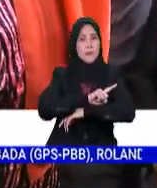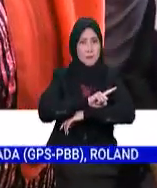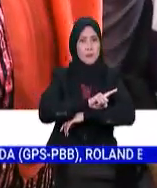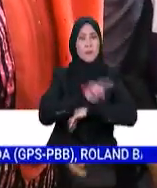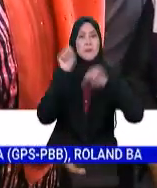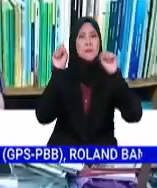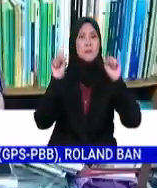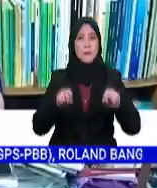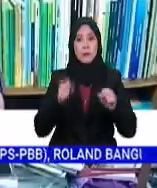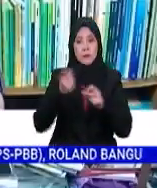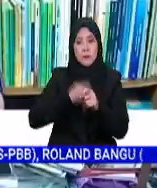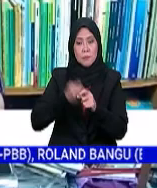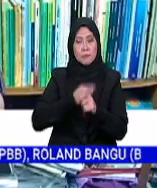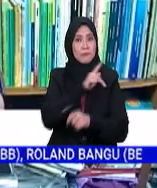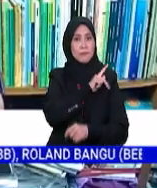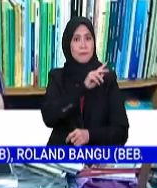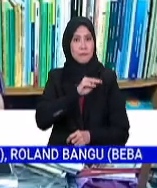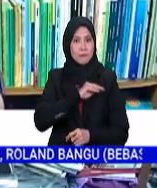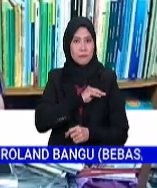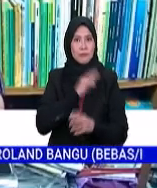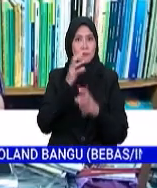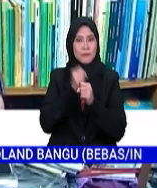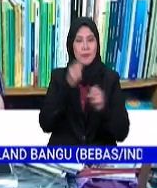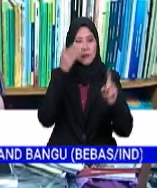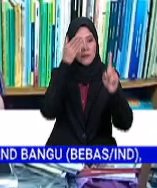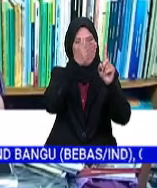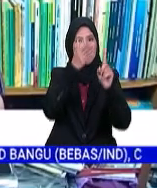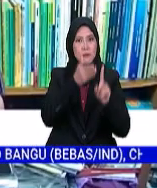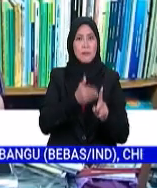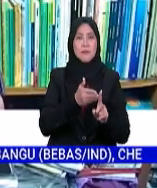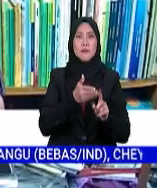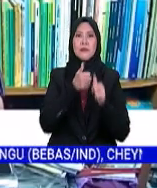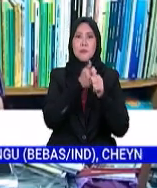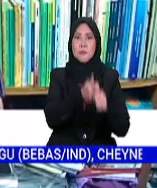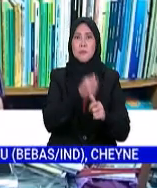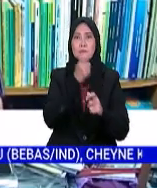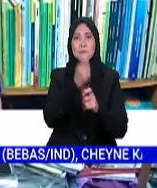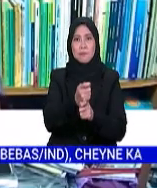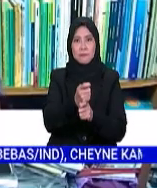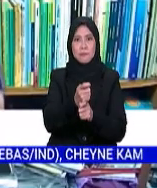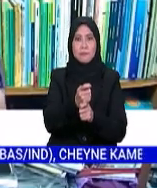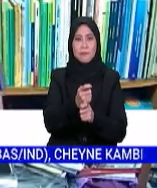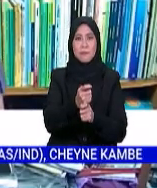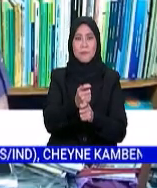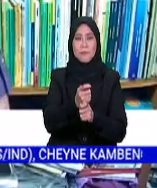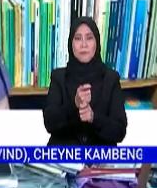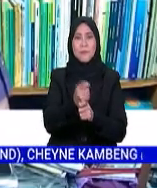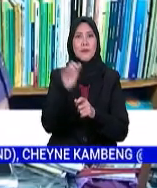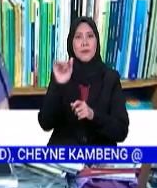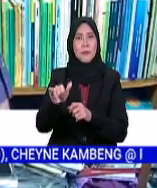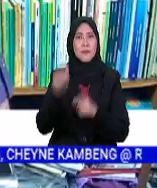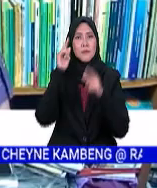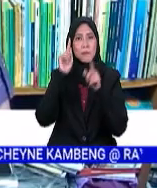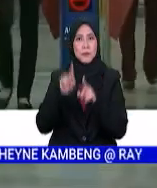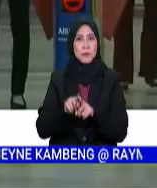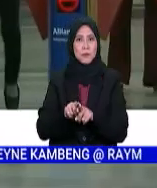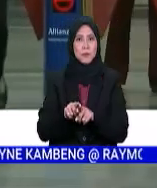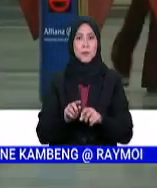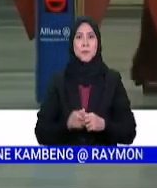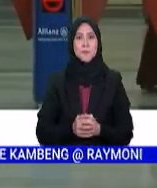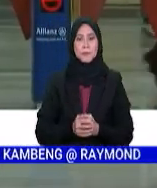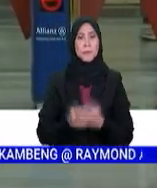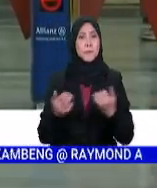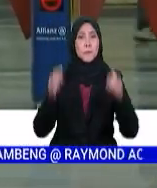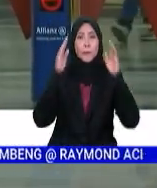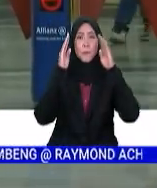Sekurang-kurangnya membolehkan setiap kementerian mencapai sasaran mereka mengikut ketetapan yang telah dipersetujui.